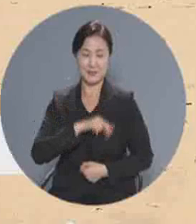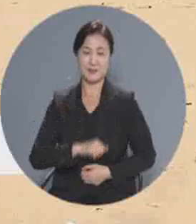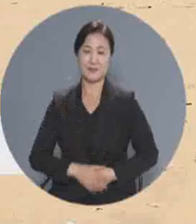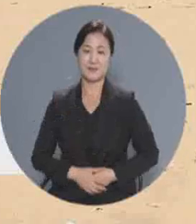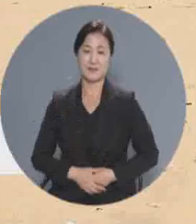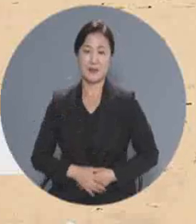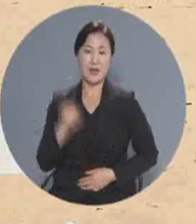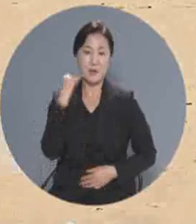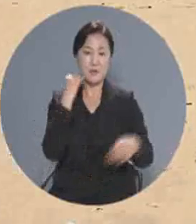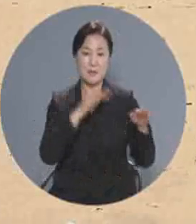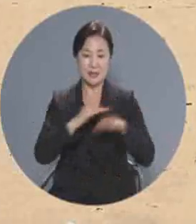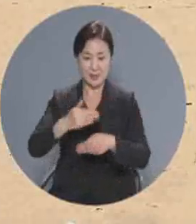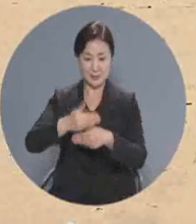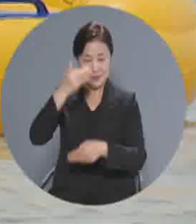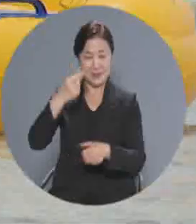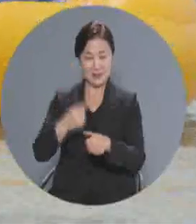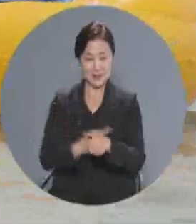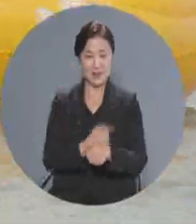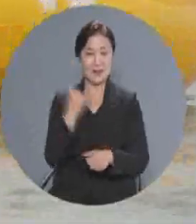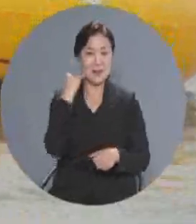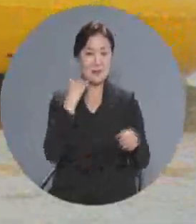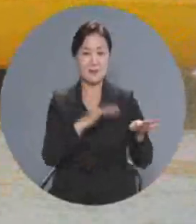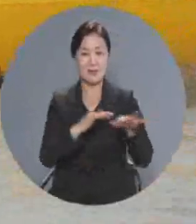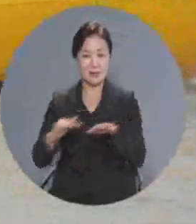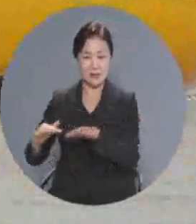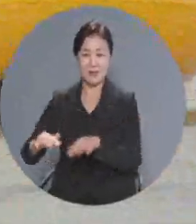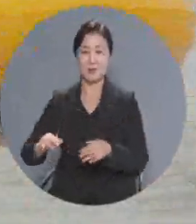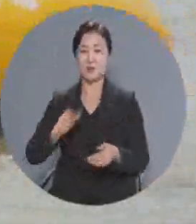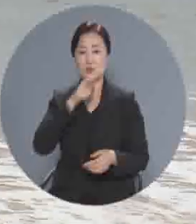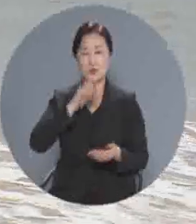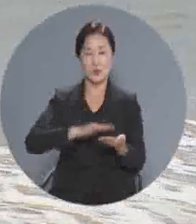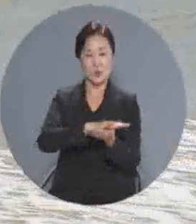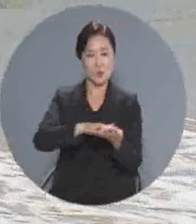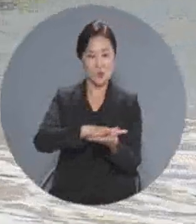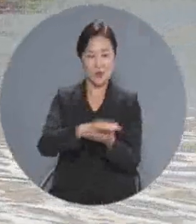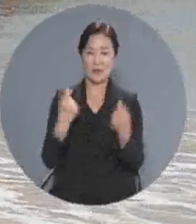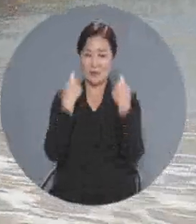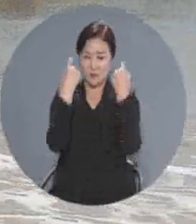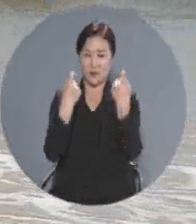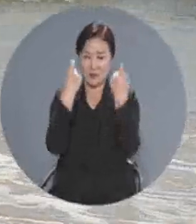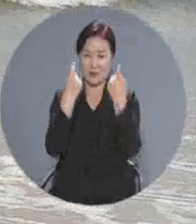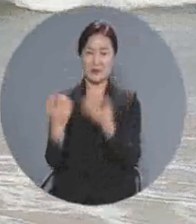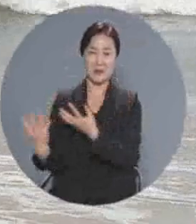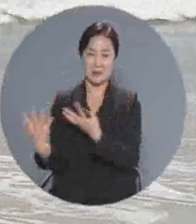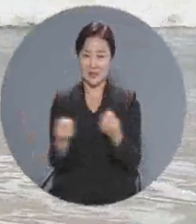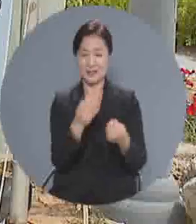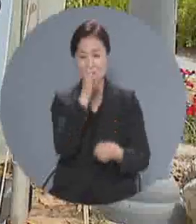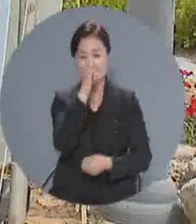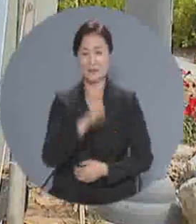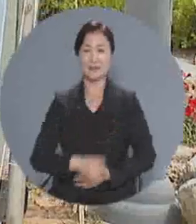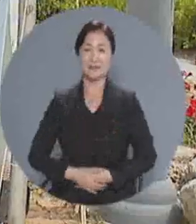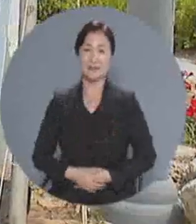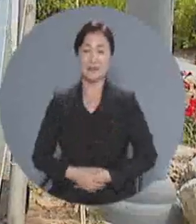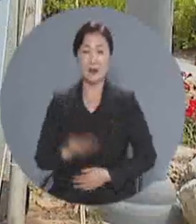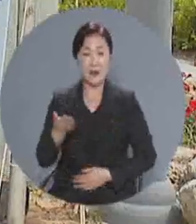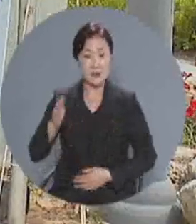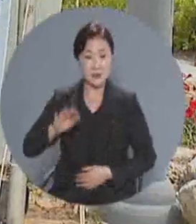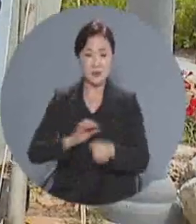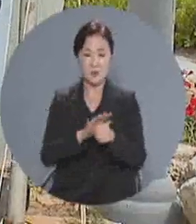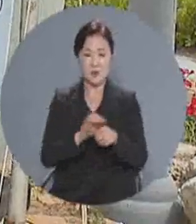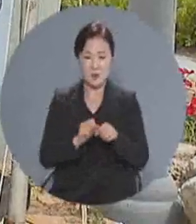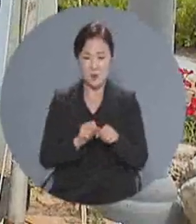해수욕장이 개장되면서 해변에서는 물놀이를 즐기는 피서객들을 쉽게 찾아볼 수 있습니다. 하지만